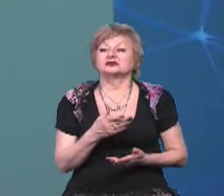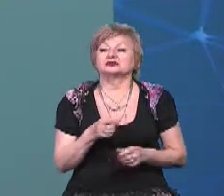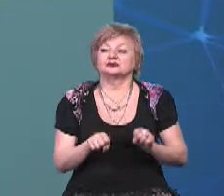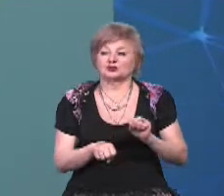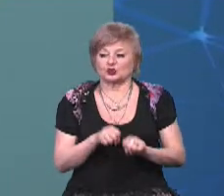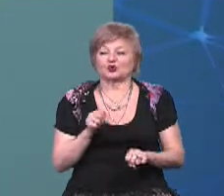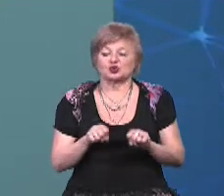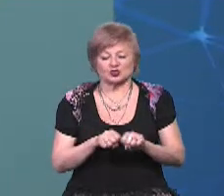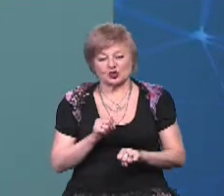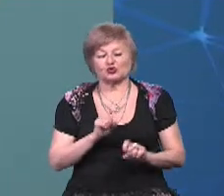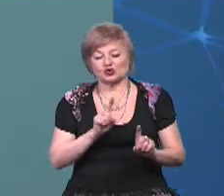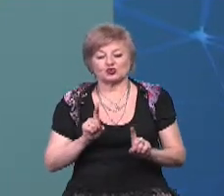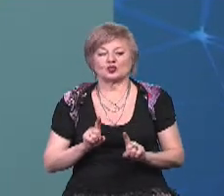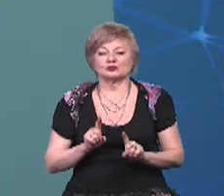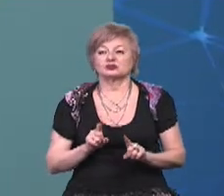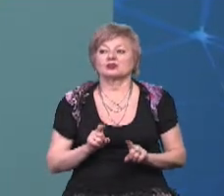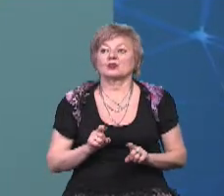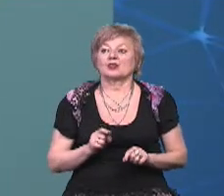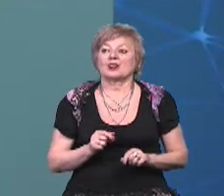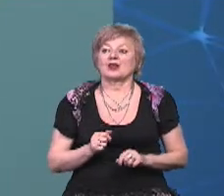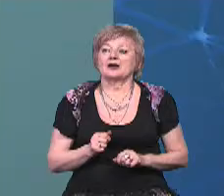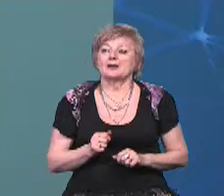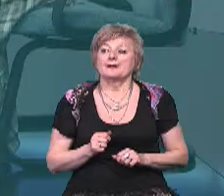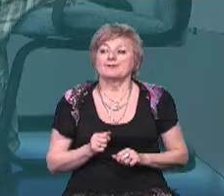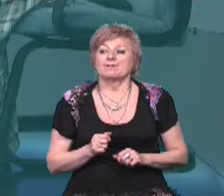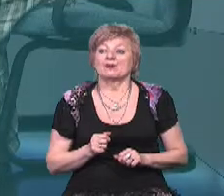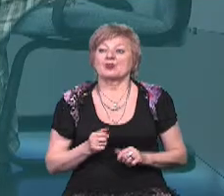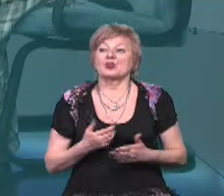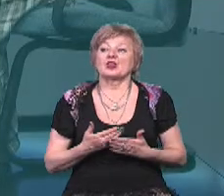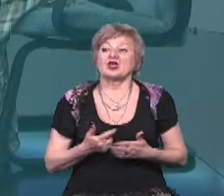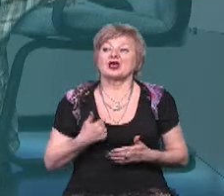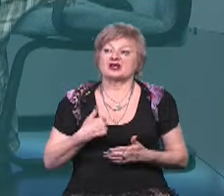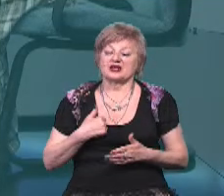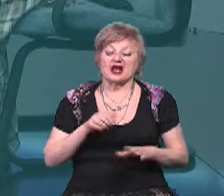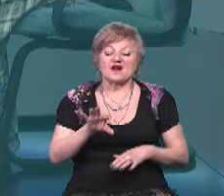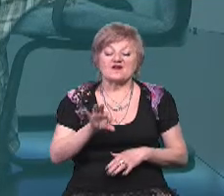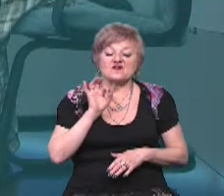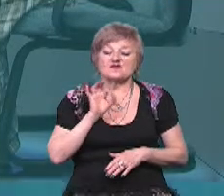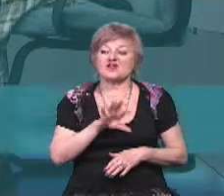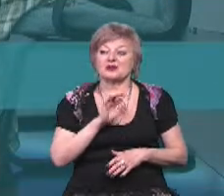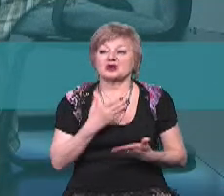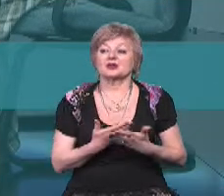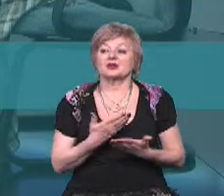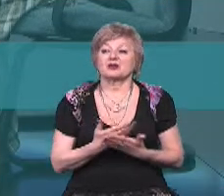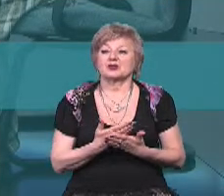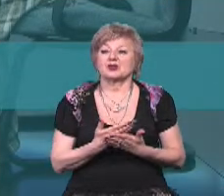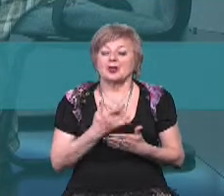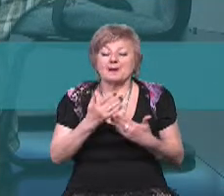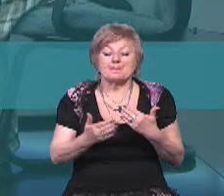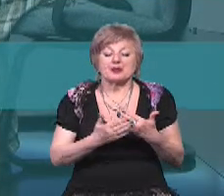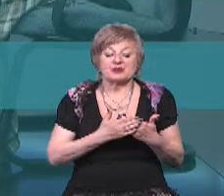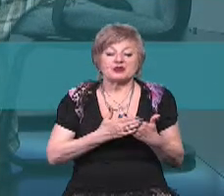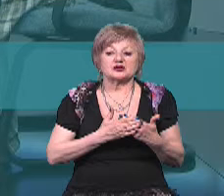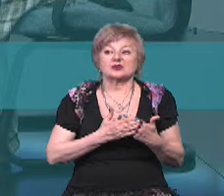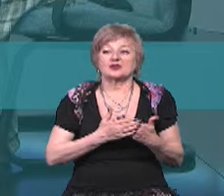там юрособами насправді до 1300, там фізособи не так багато. А от що я вибрав штрафи, наприклад, в найближчих країнах